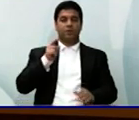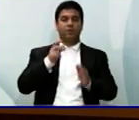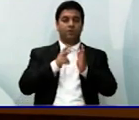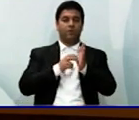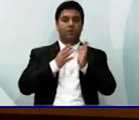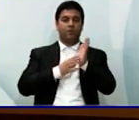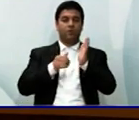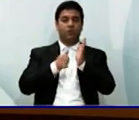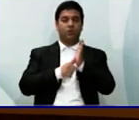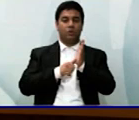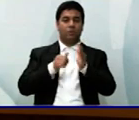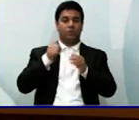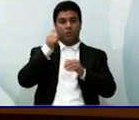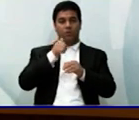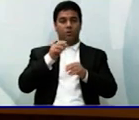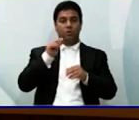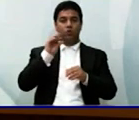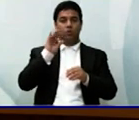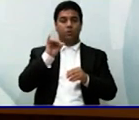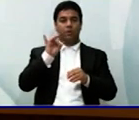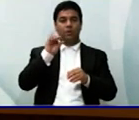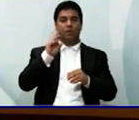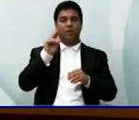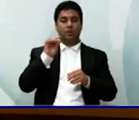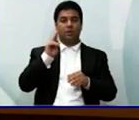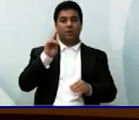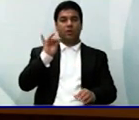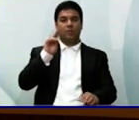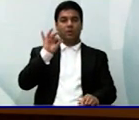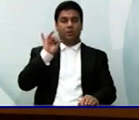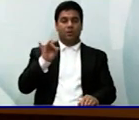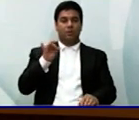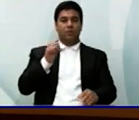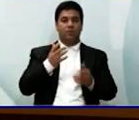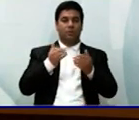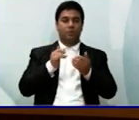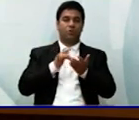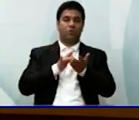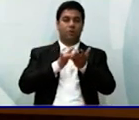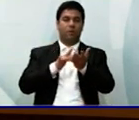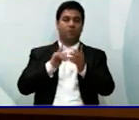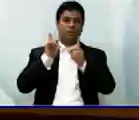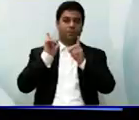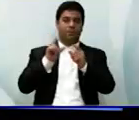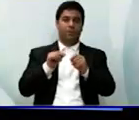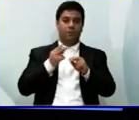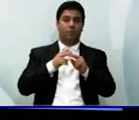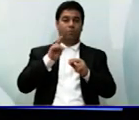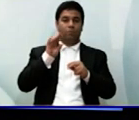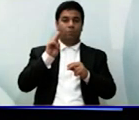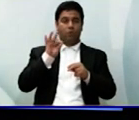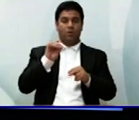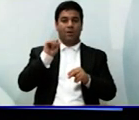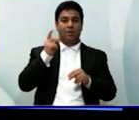1896 году Джозеф Рэдьярд Киплинг предпринимает путешествие, большое путешествие по